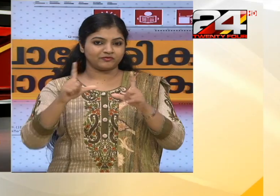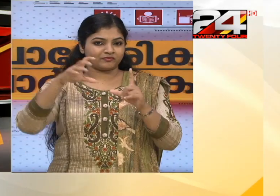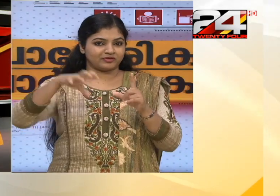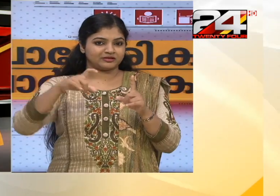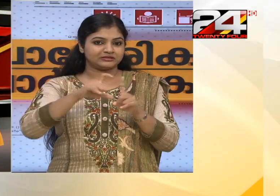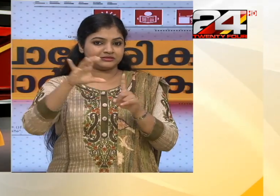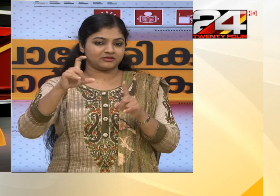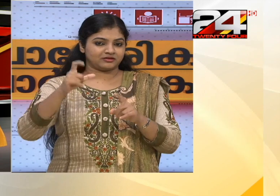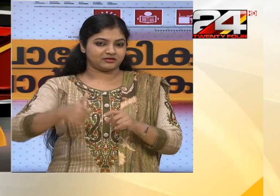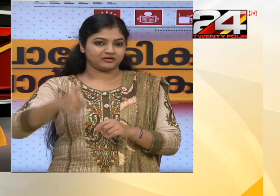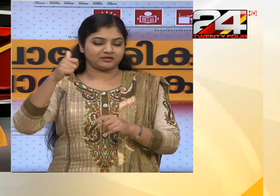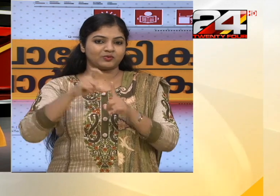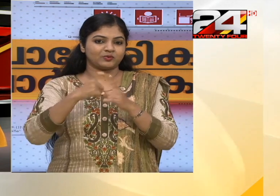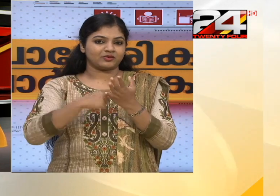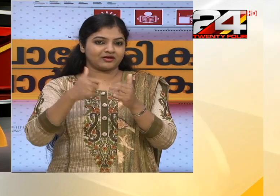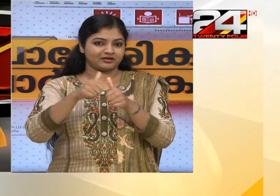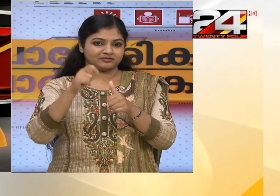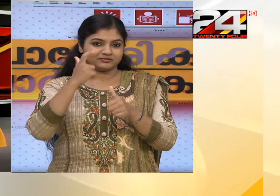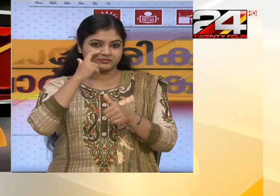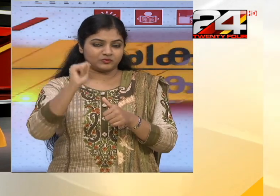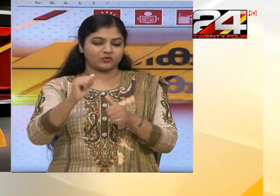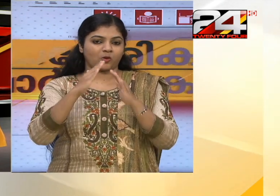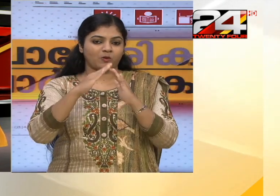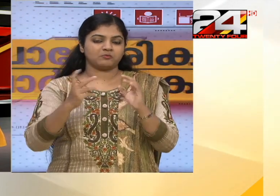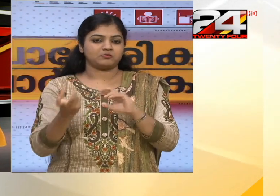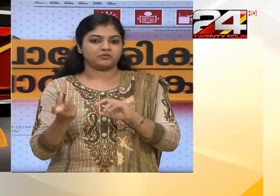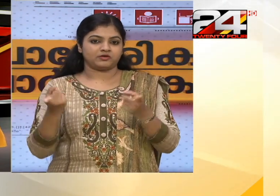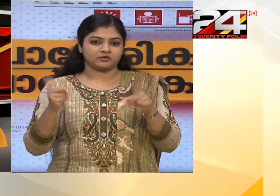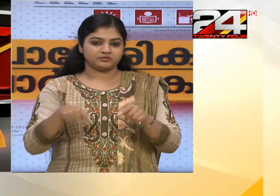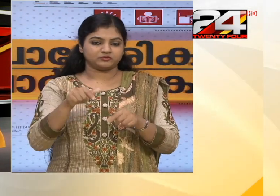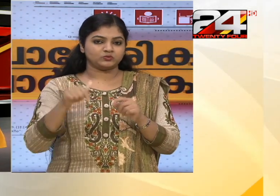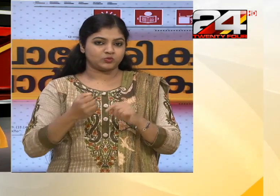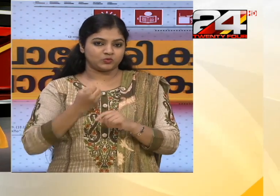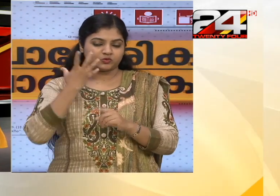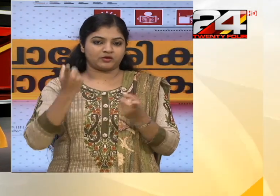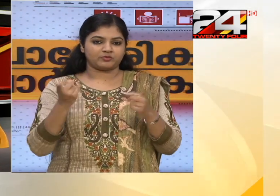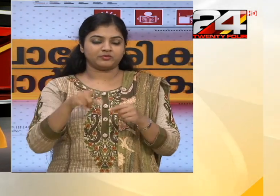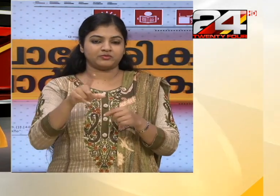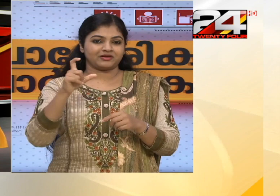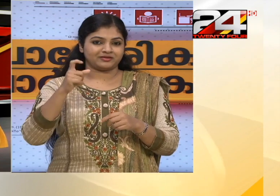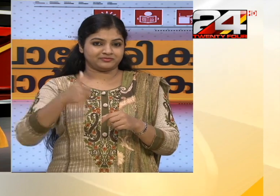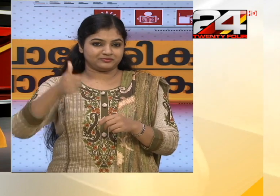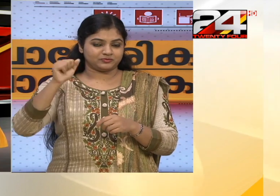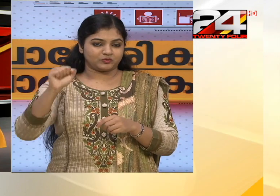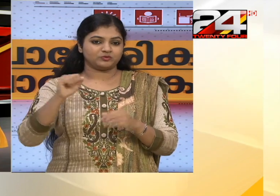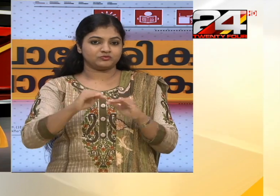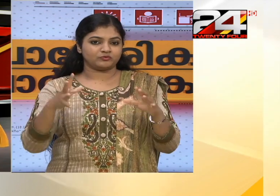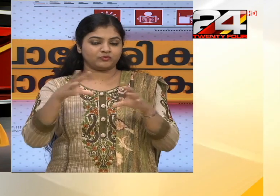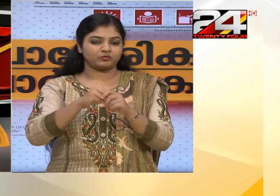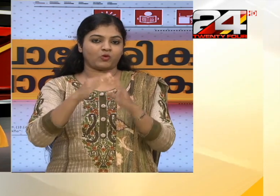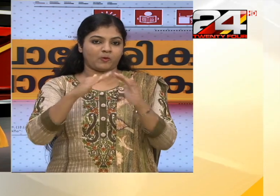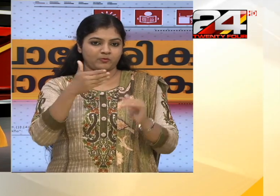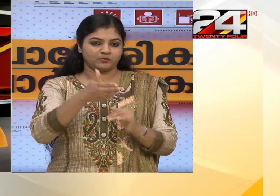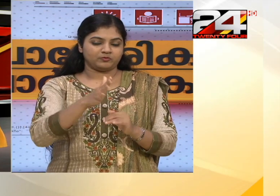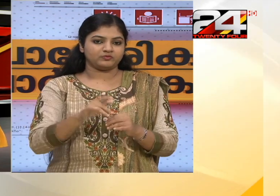വയനാട് ജില്ലാ കളക്ടർ ഡോക്ടർ അദീല അബ്ദുള്ളയുടെ വീടിന് നേരെ കല്ലേറ്. ഇന്ന് പുലർച്ചെയാണ് സംഭവം. കളക്ടറും കുട്ടികളും ഉൾപ്പെടെ വീട്ടിലുണ്ടായിരുന്നു.